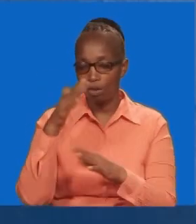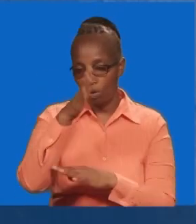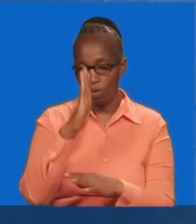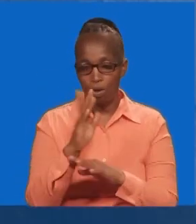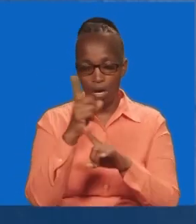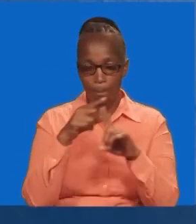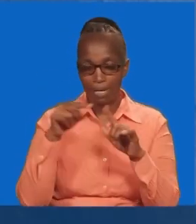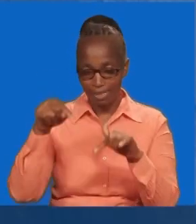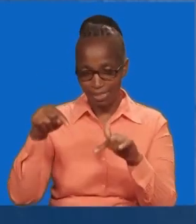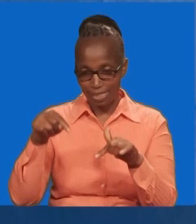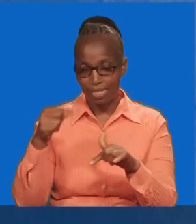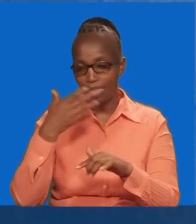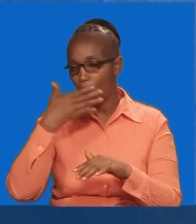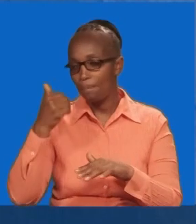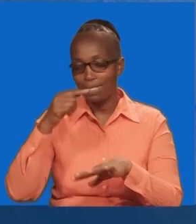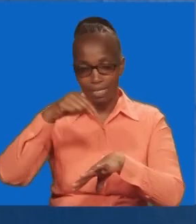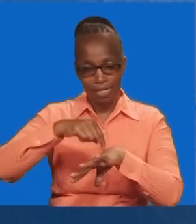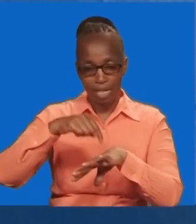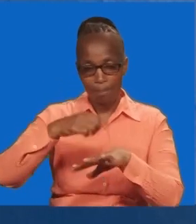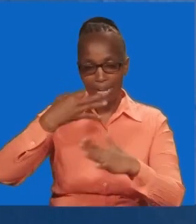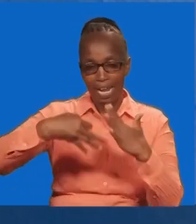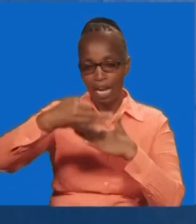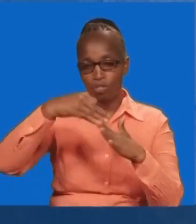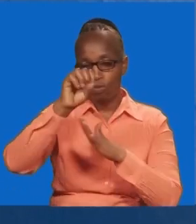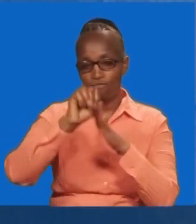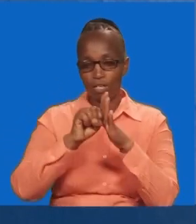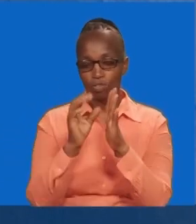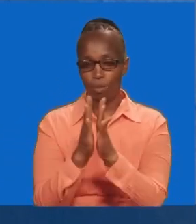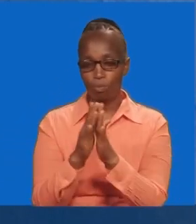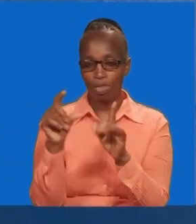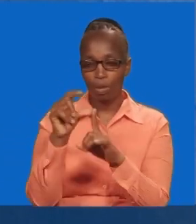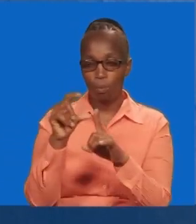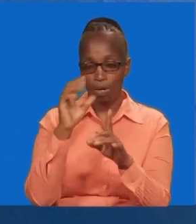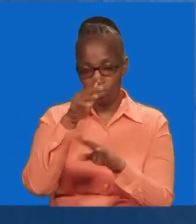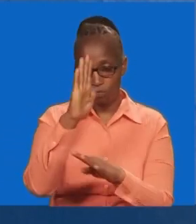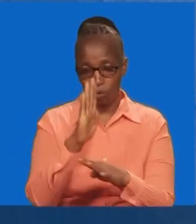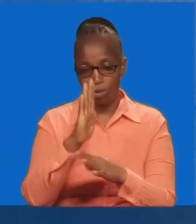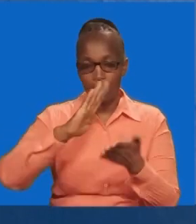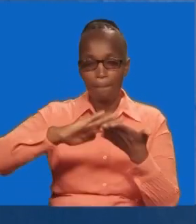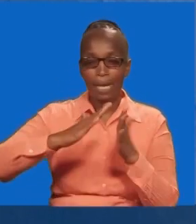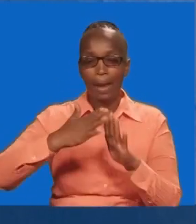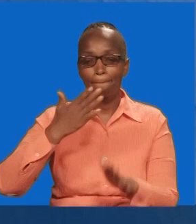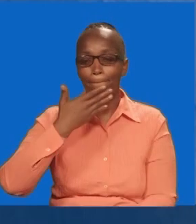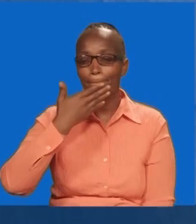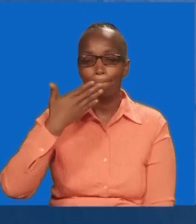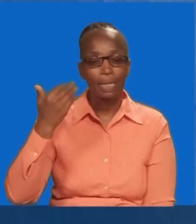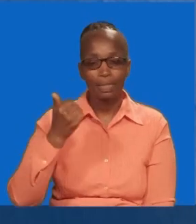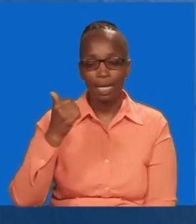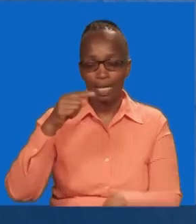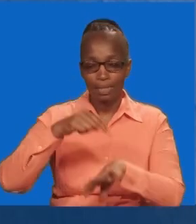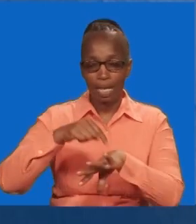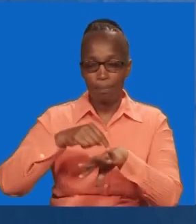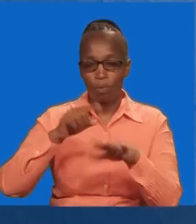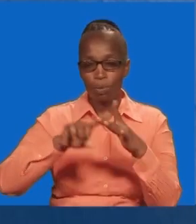Ni wakati wa kushiriki hiki chakula cha kiroho na ni vizuri kinakuwa kizuri wakati ambapo